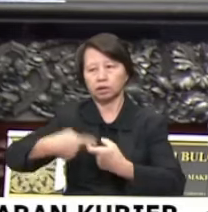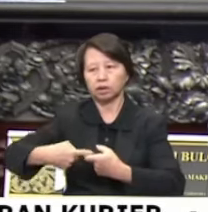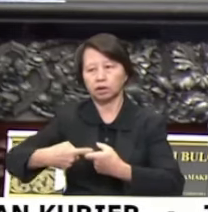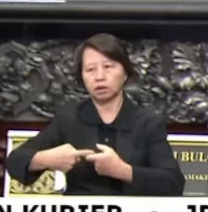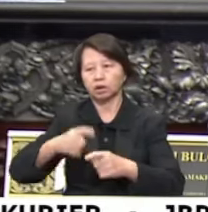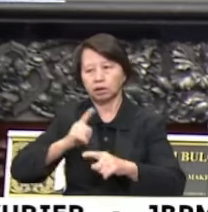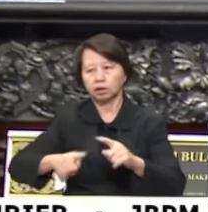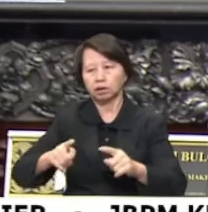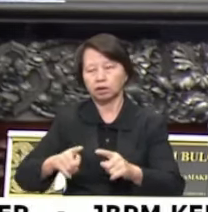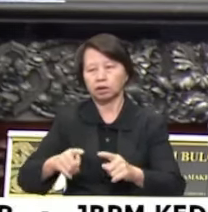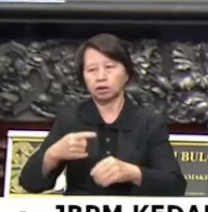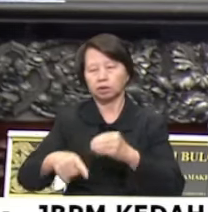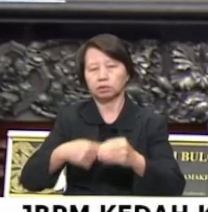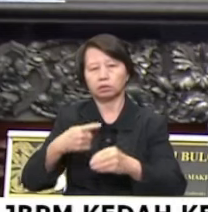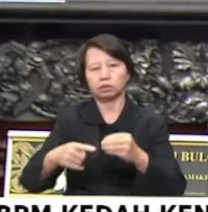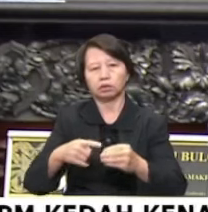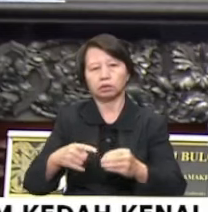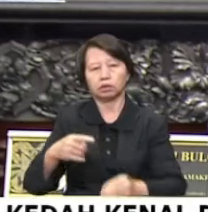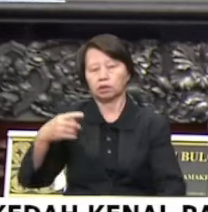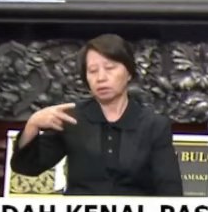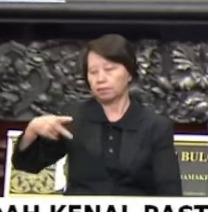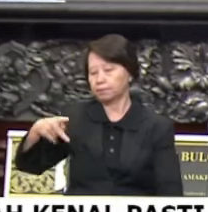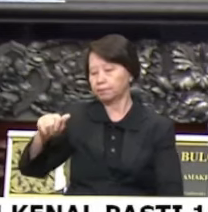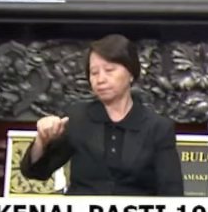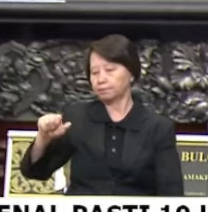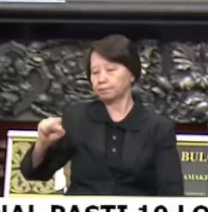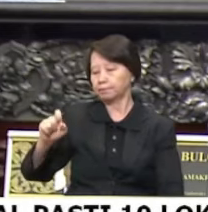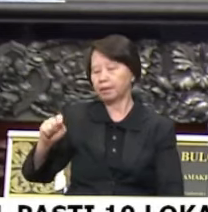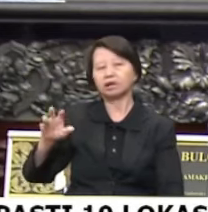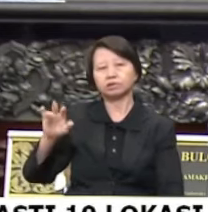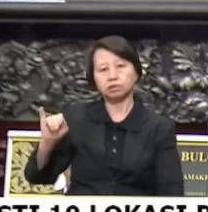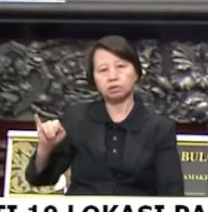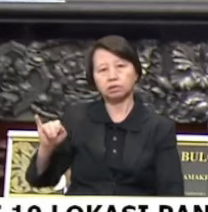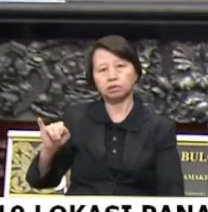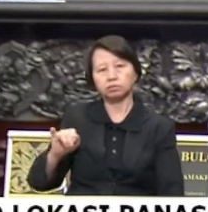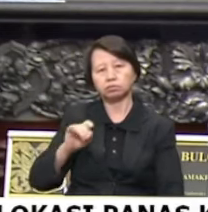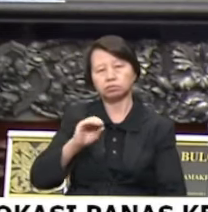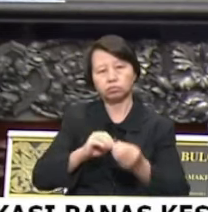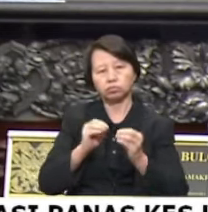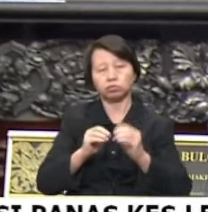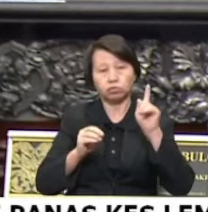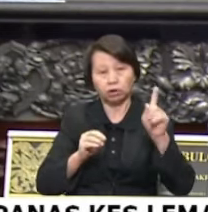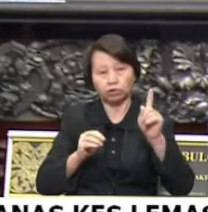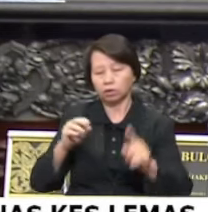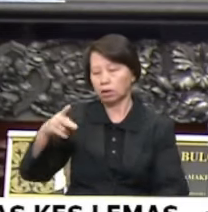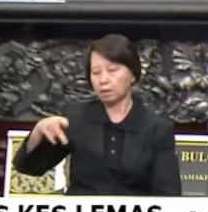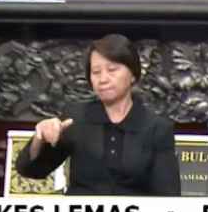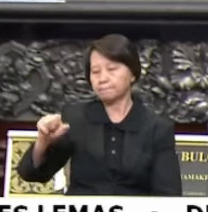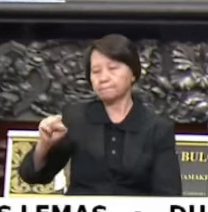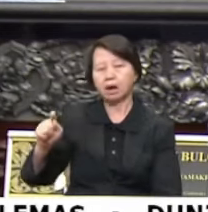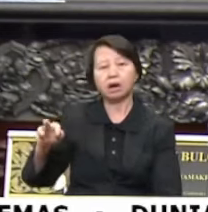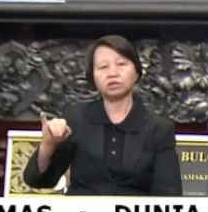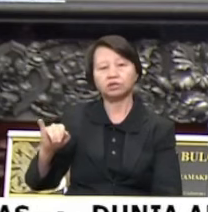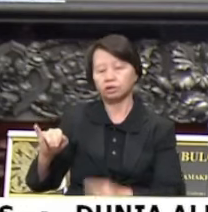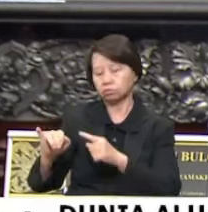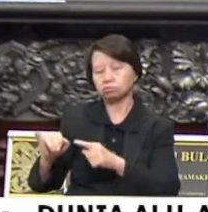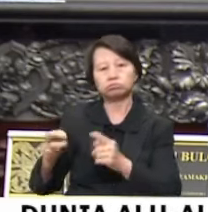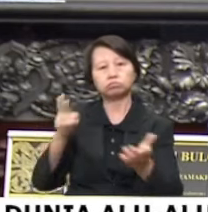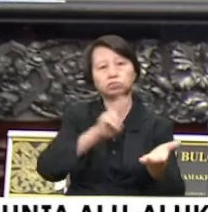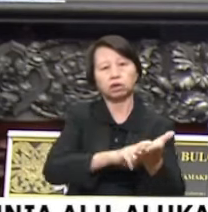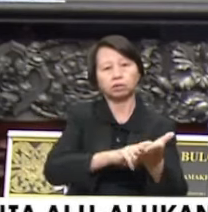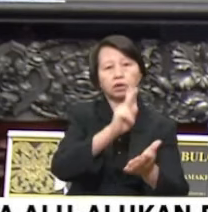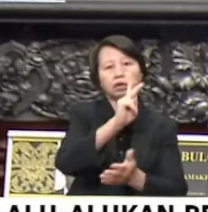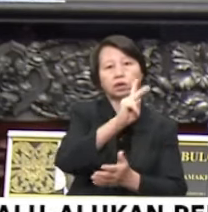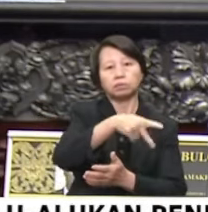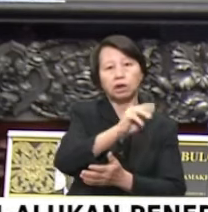tetapi persoalan berkenaan dengan pasti, nombor satu, pasti tidak didaftarkan di bawah KPM, itu nombor